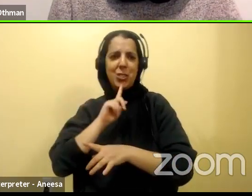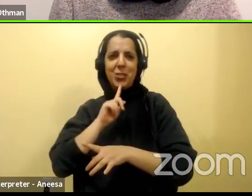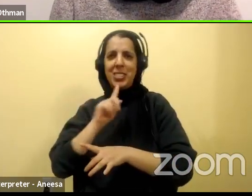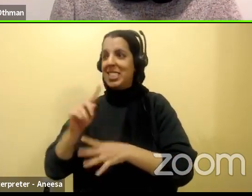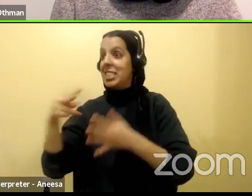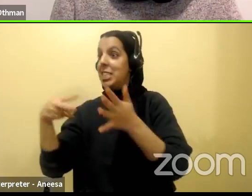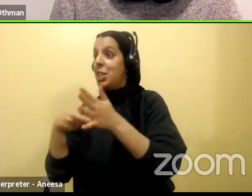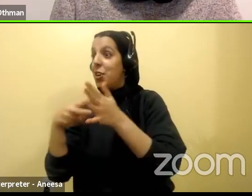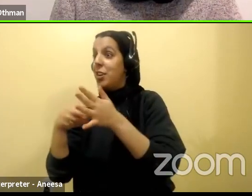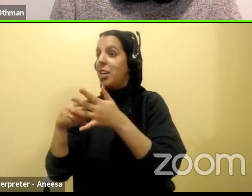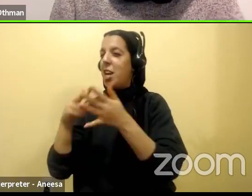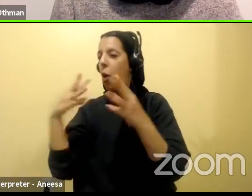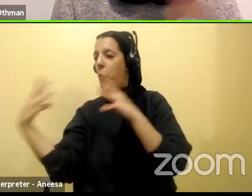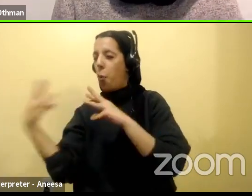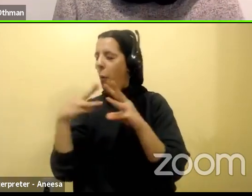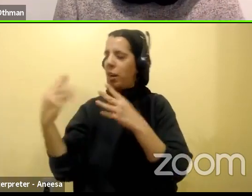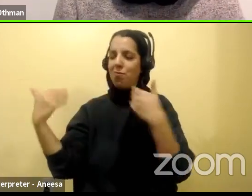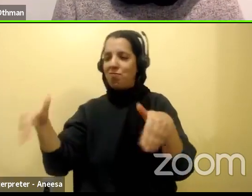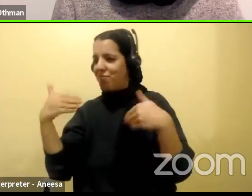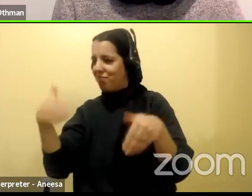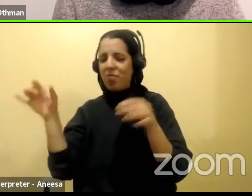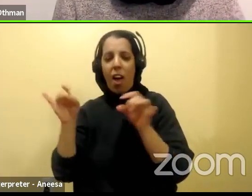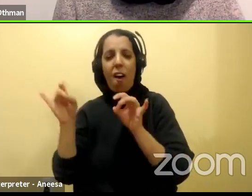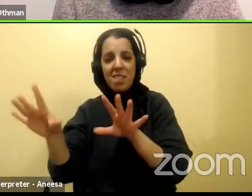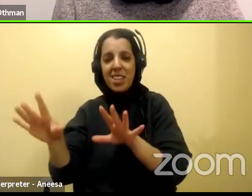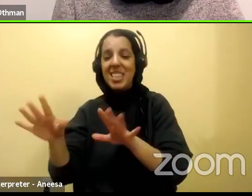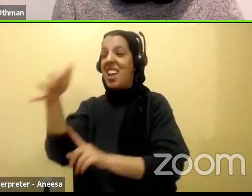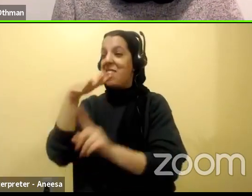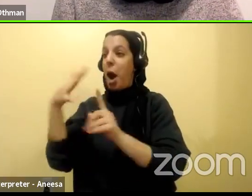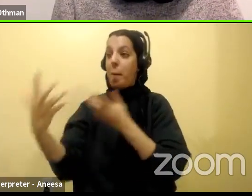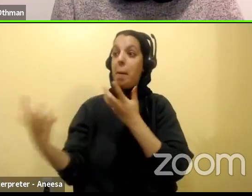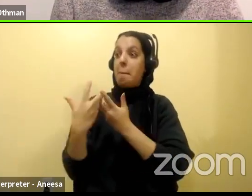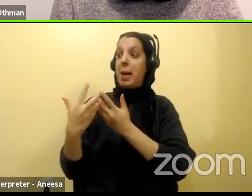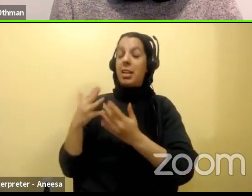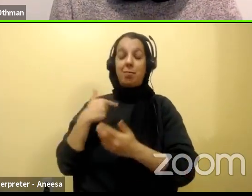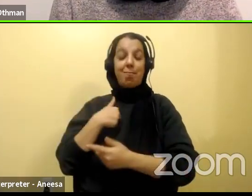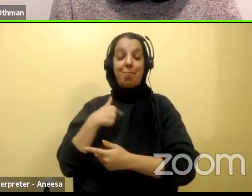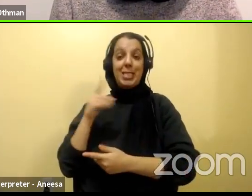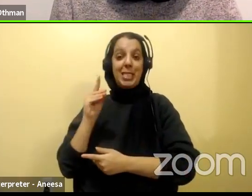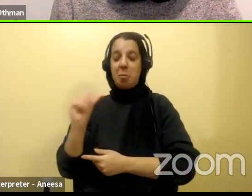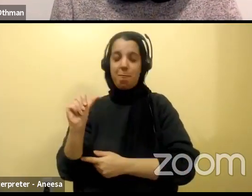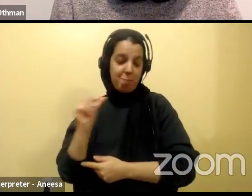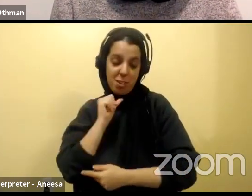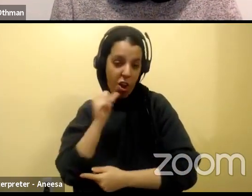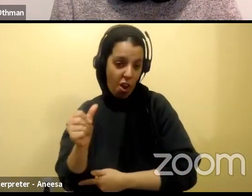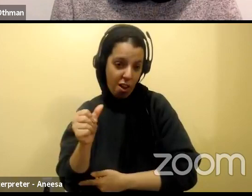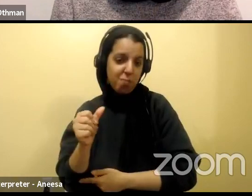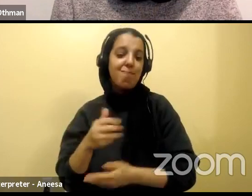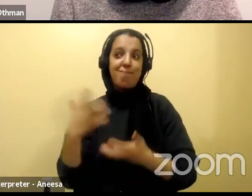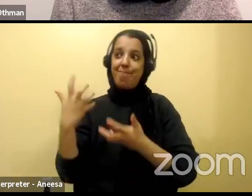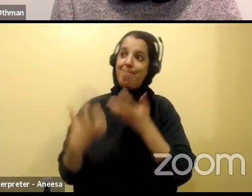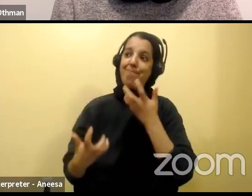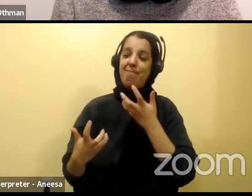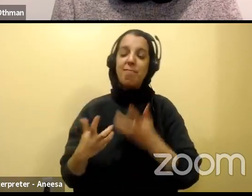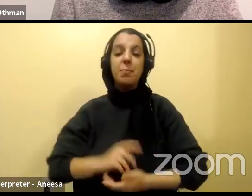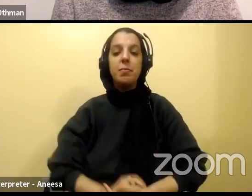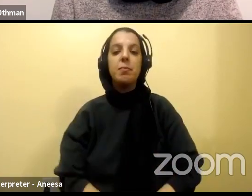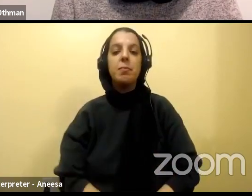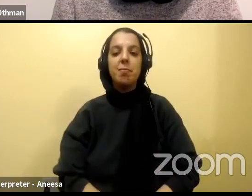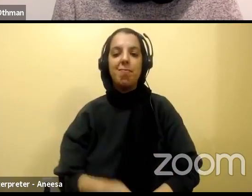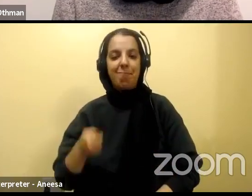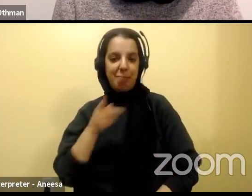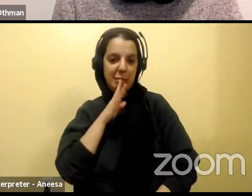in Syria and an environment that was not equipped for people with disabilities. طبعا نتيجة